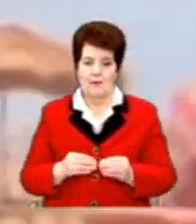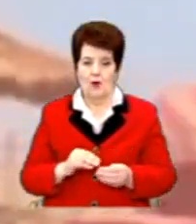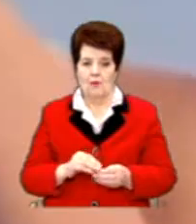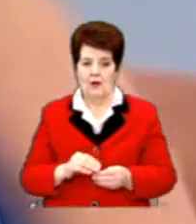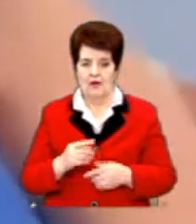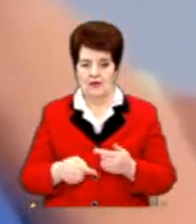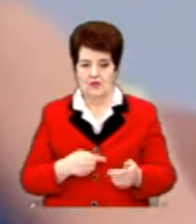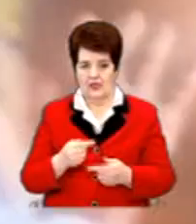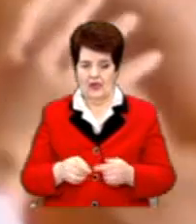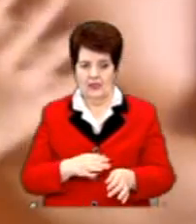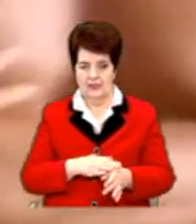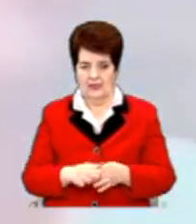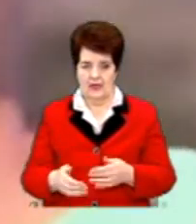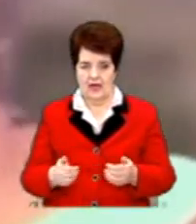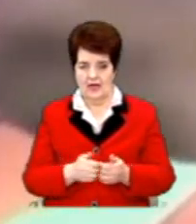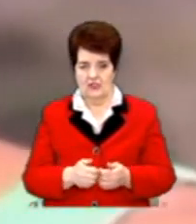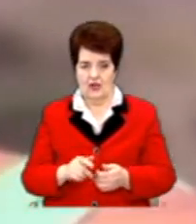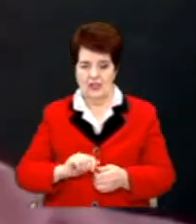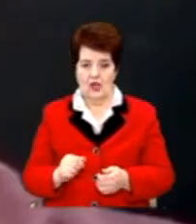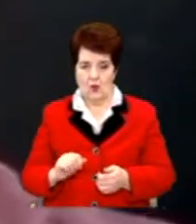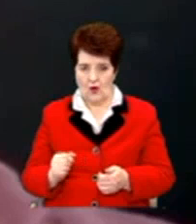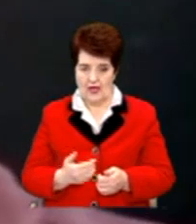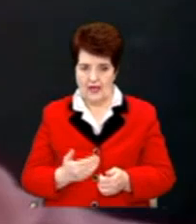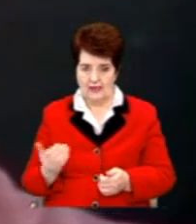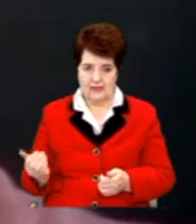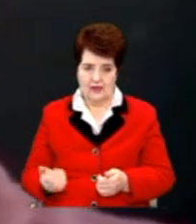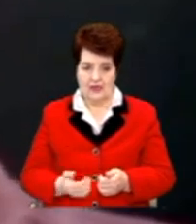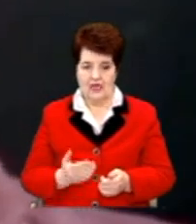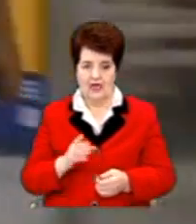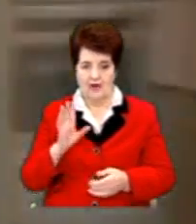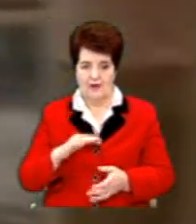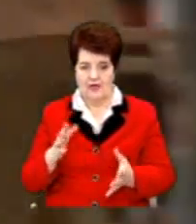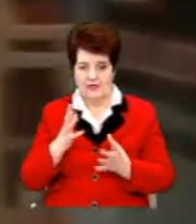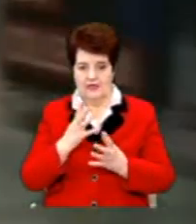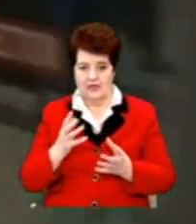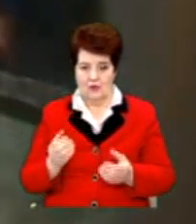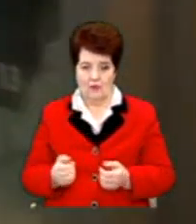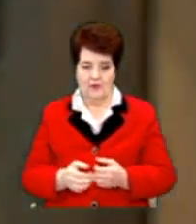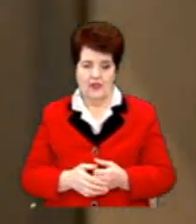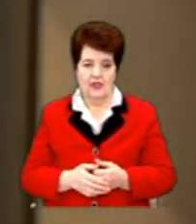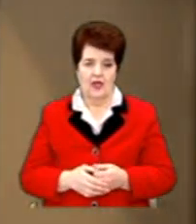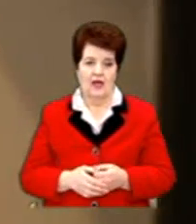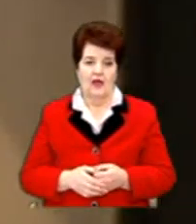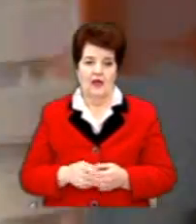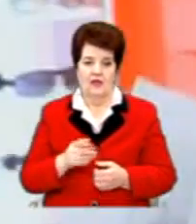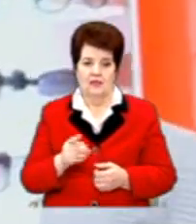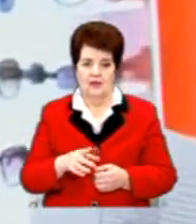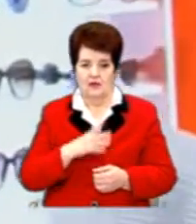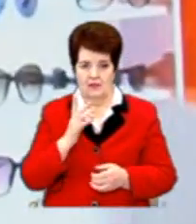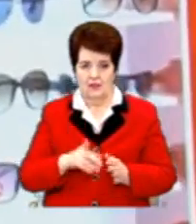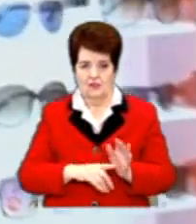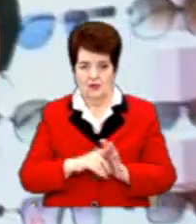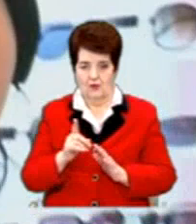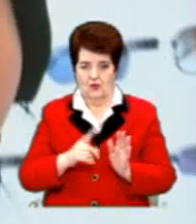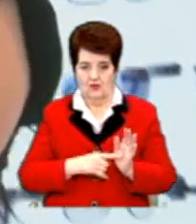întregi. Shannon Doherty, alături de colegii ei din distribuție, deveneau peste noapte staruri incontestabile. Coșmarul lui Shannon a început